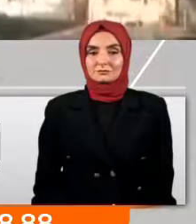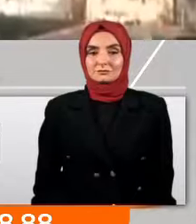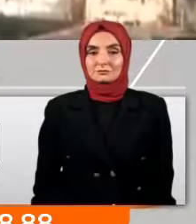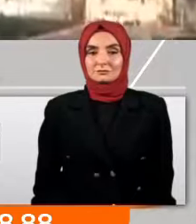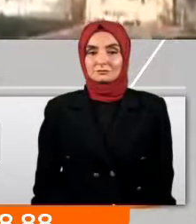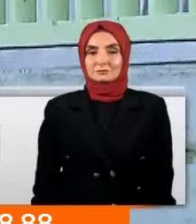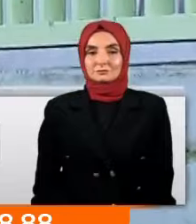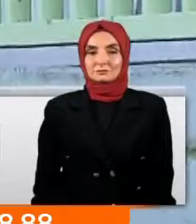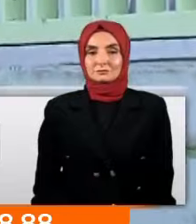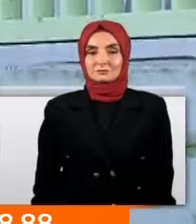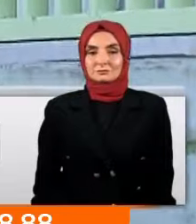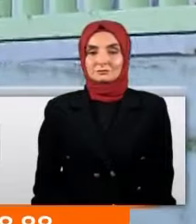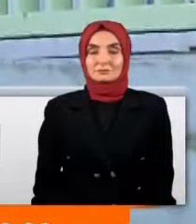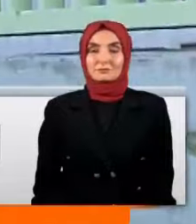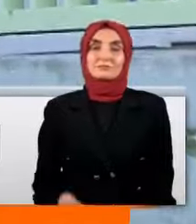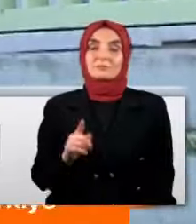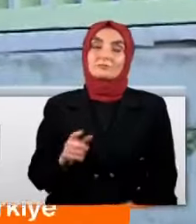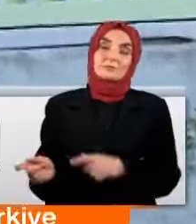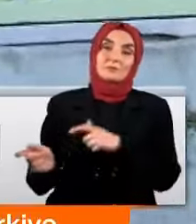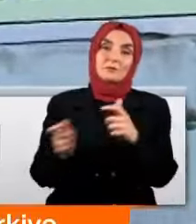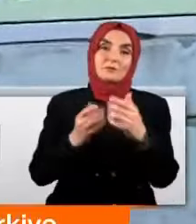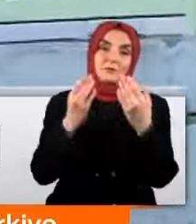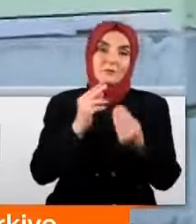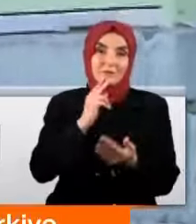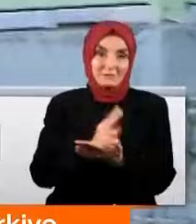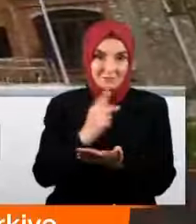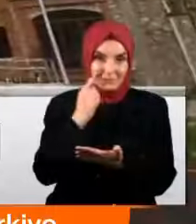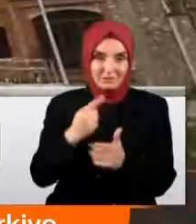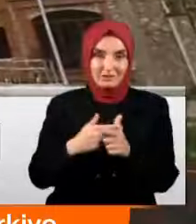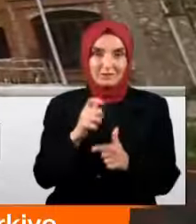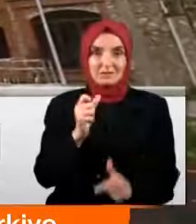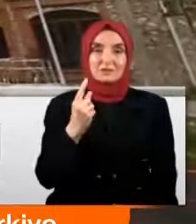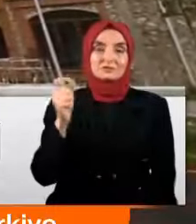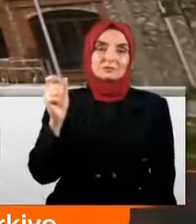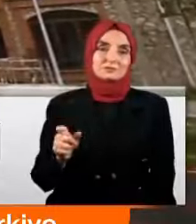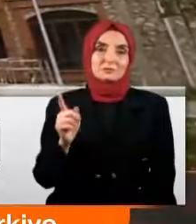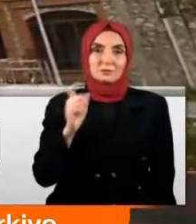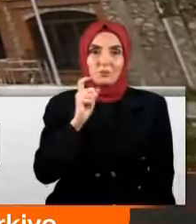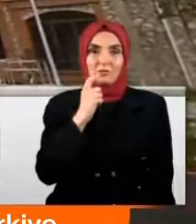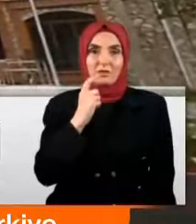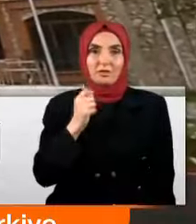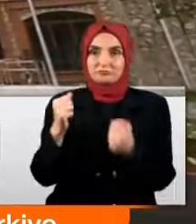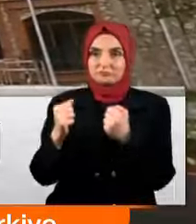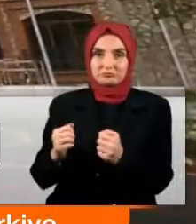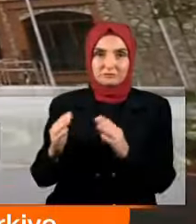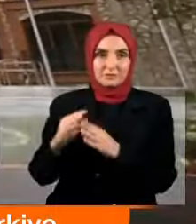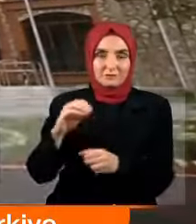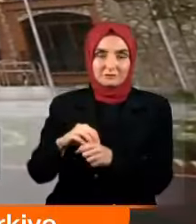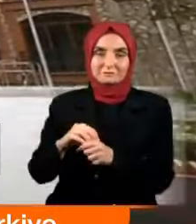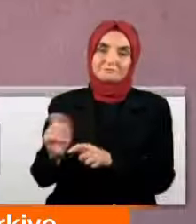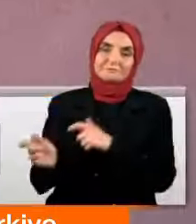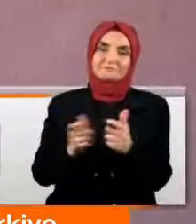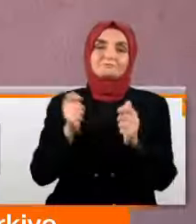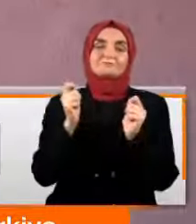karar olacaktır. Tahliye kararıyla kiracı 9 yıldır oturduğu evi boşaltmak zorunda kaldı. Bu emsal örnek dışında düşük kira ödeyenlerin sayısı